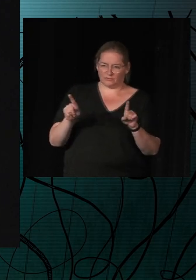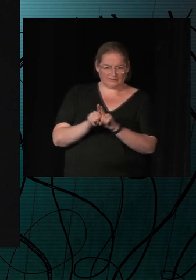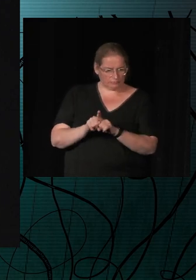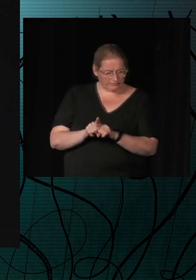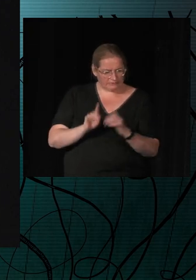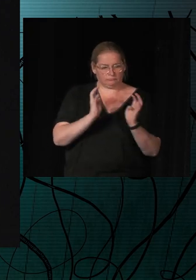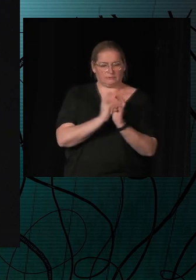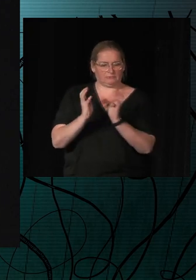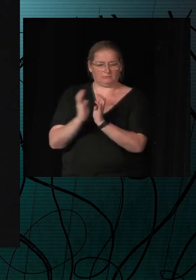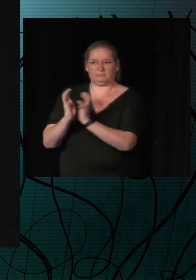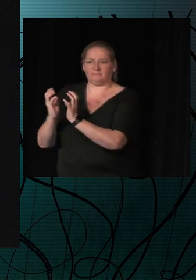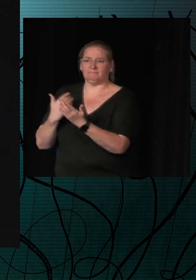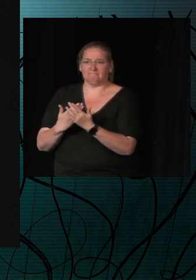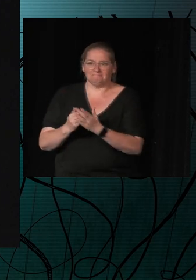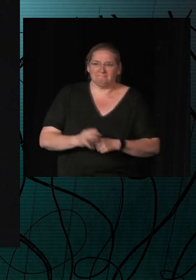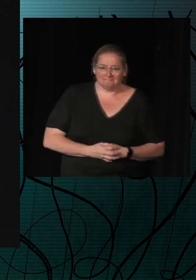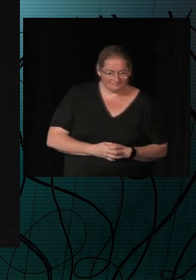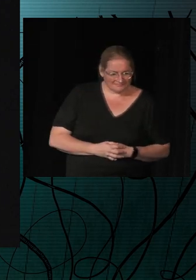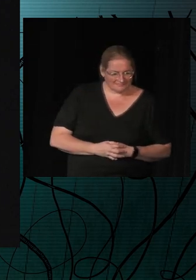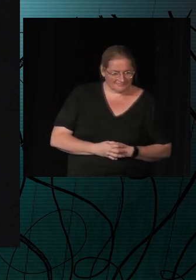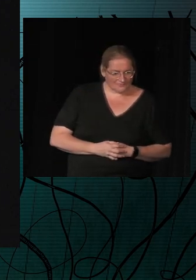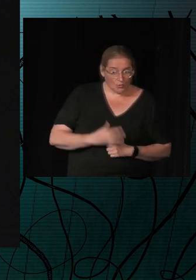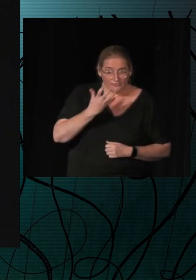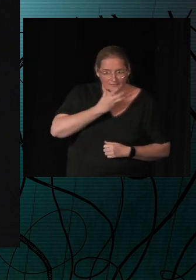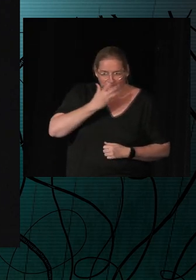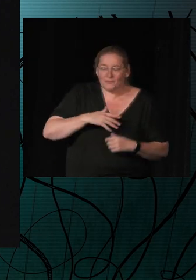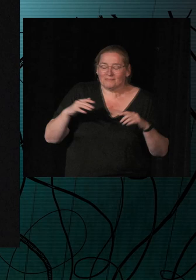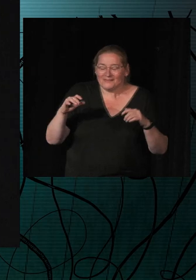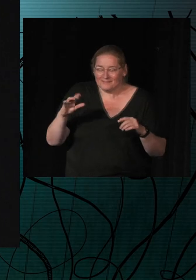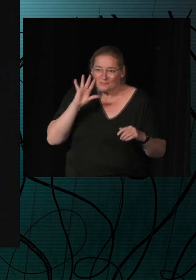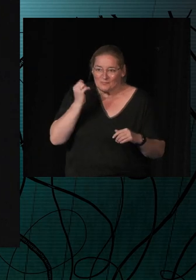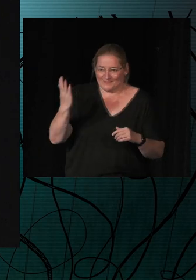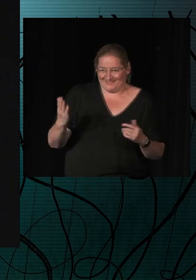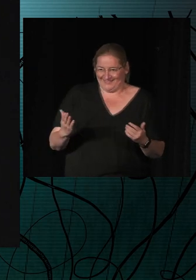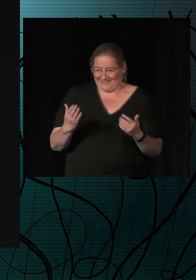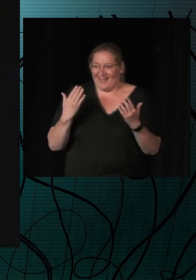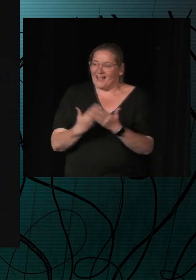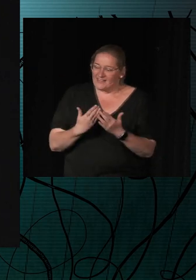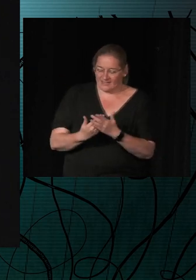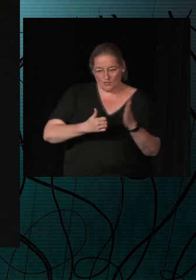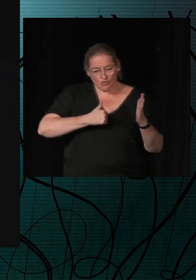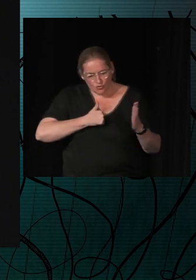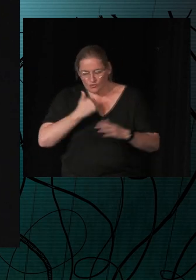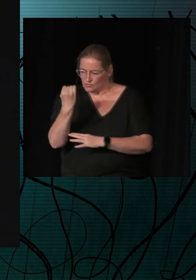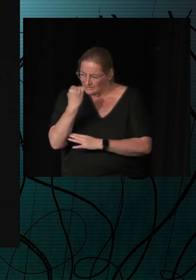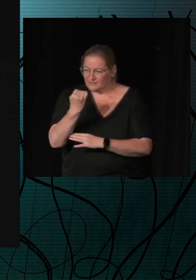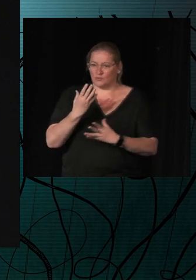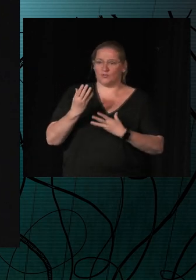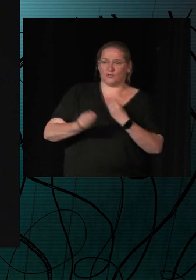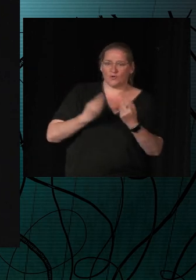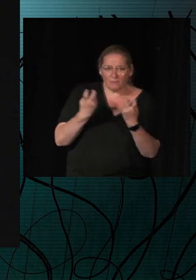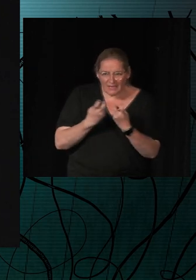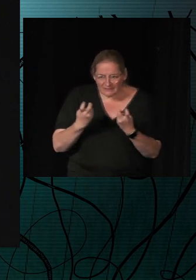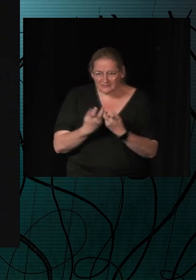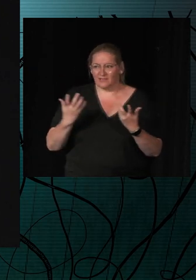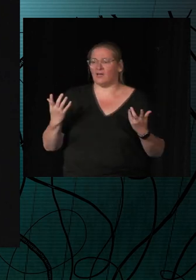Souls sur plein d'aspects renvoient des dimensions horrifiques à la fois dans dans les représentations visuelles dans le rapport à la solitude dans les chînes entre enfin le rapport